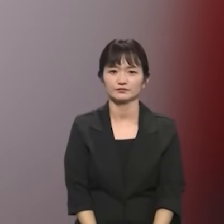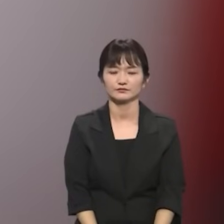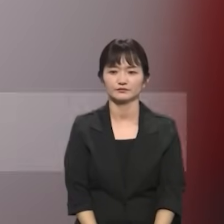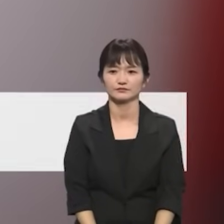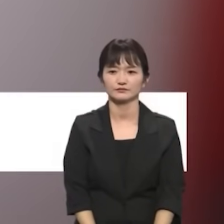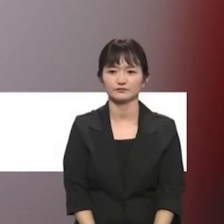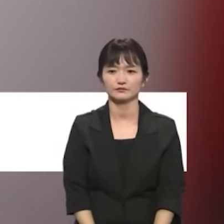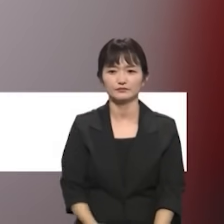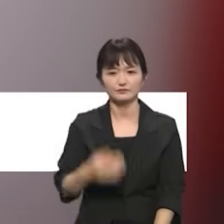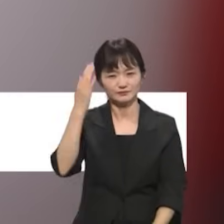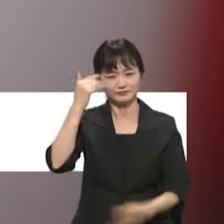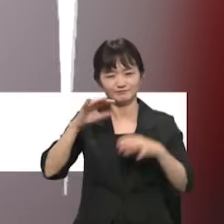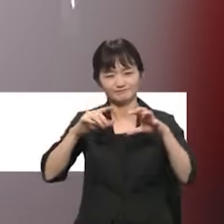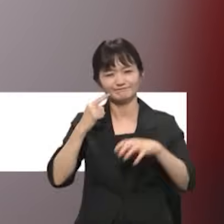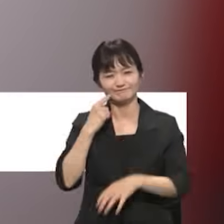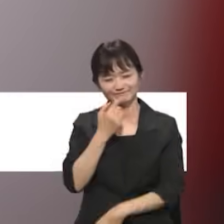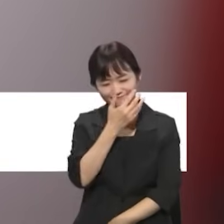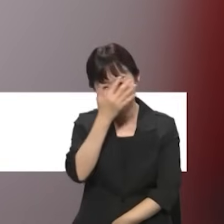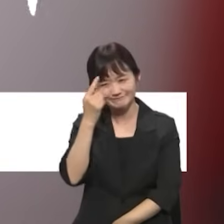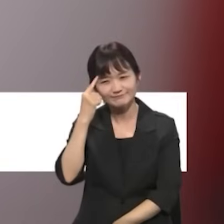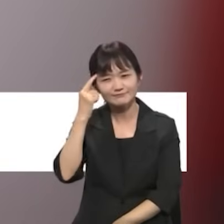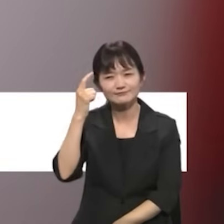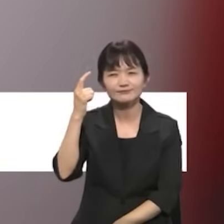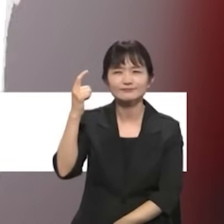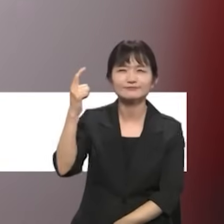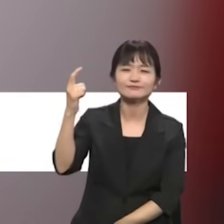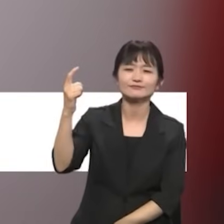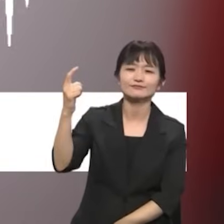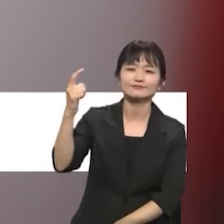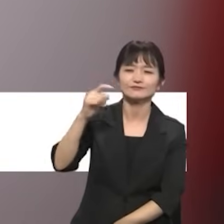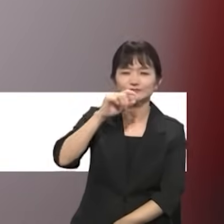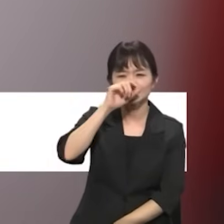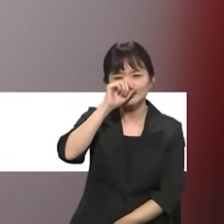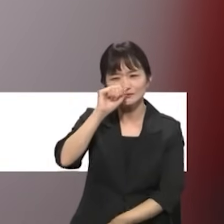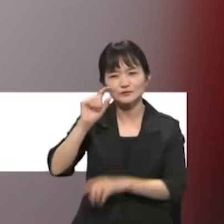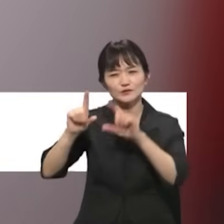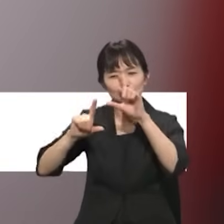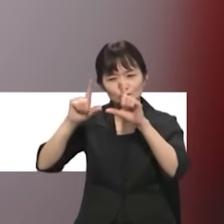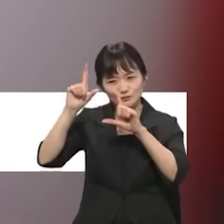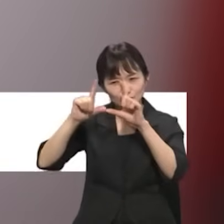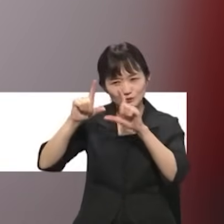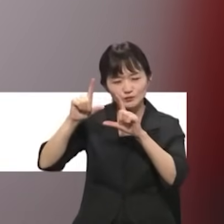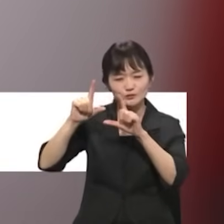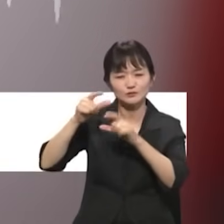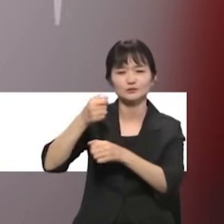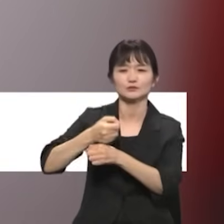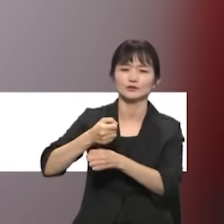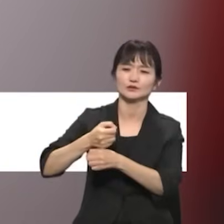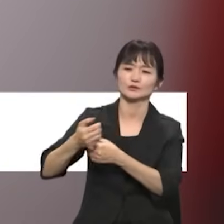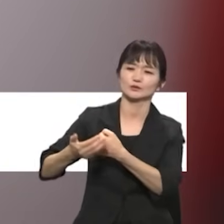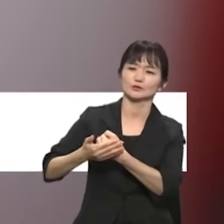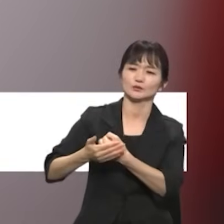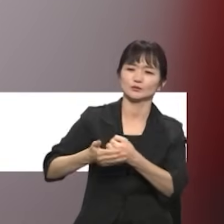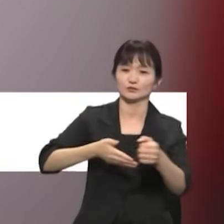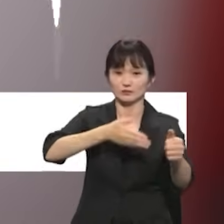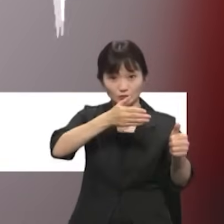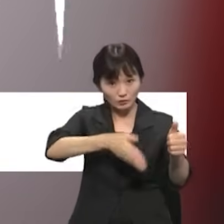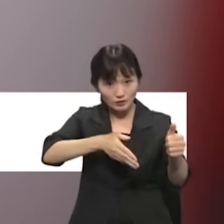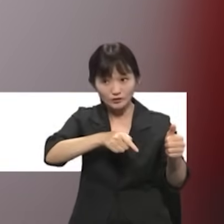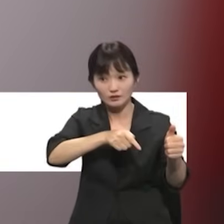한국에 대한 아름다운 추억, 잊지 못할 이런 자산을 좀 만들어 가는데 도움을 줬으면 좋겠다 이렇게 요청을 한 건데